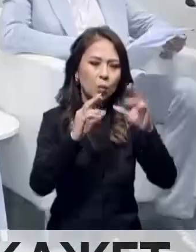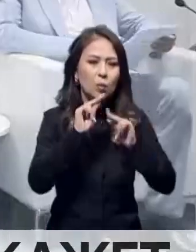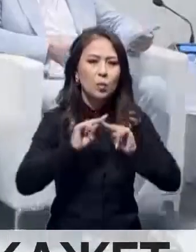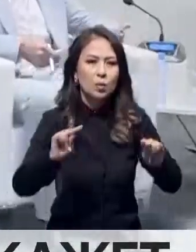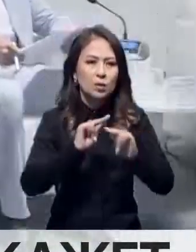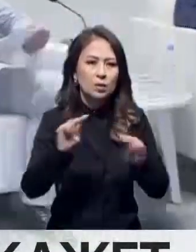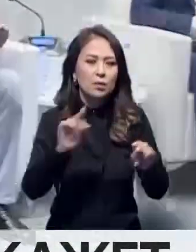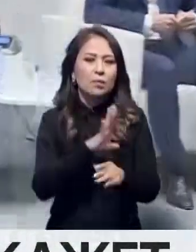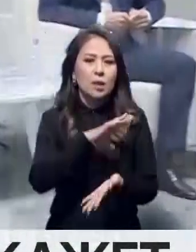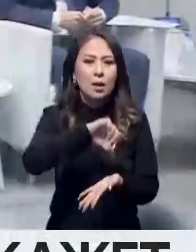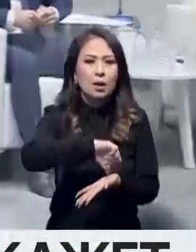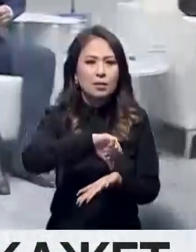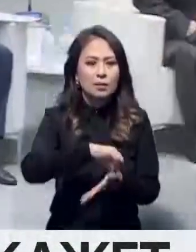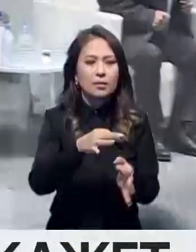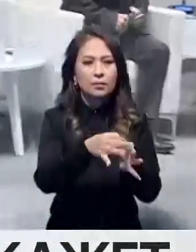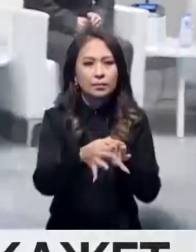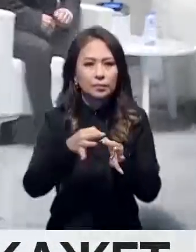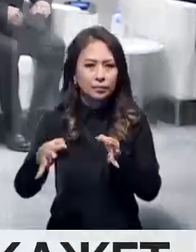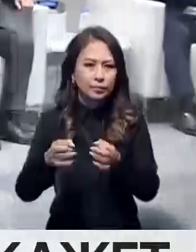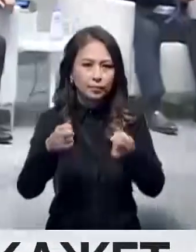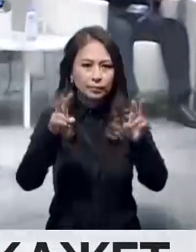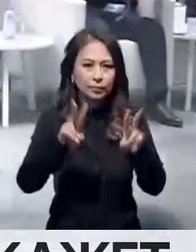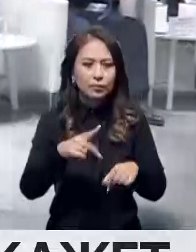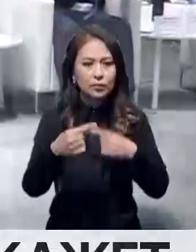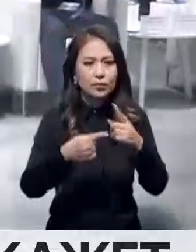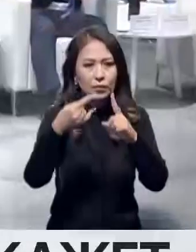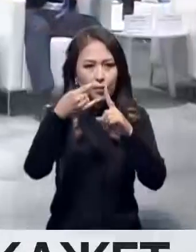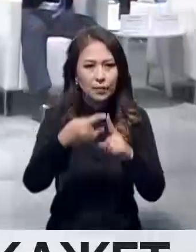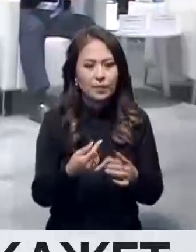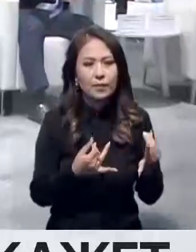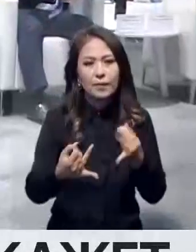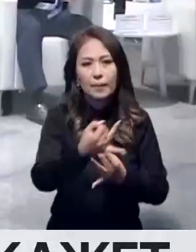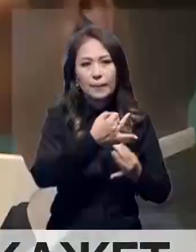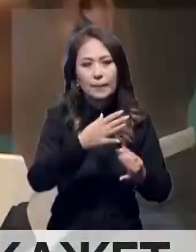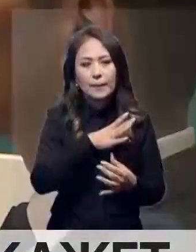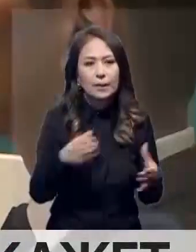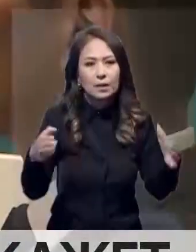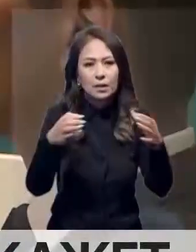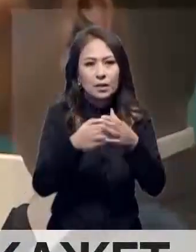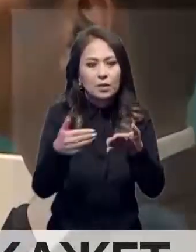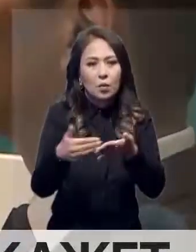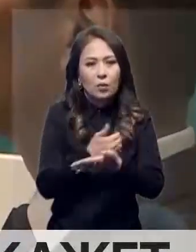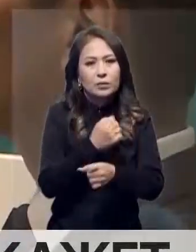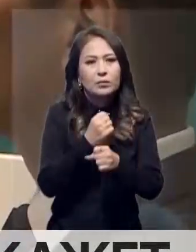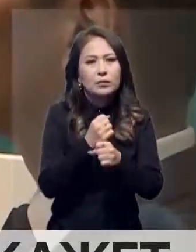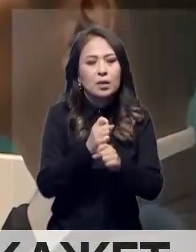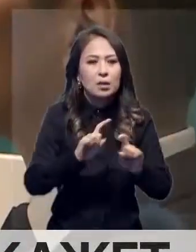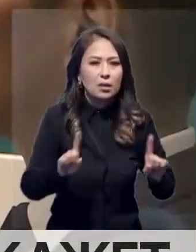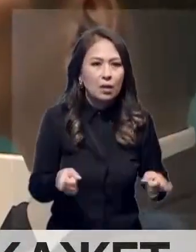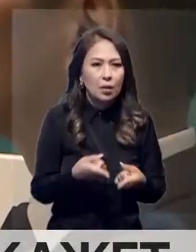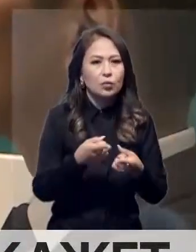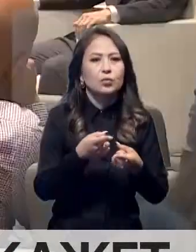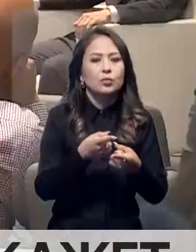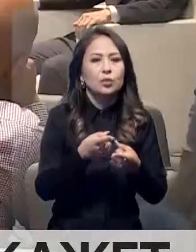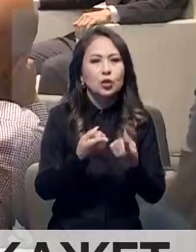оқытушылары, сарапшылар қатысты. Өңір-өңірден сала мамандар онлайн қосылып, пікір бөлісті. Басқосу инновацияларды дамыту жөніндегі ұлттық